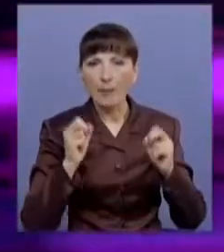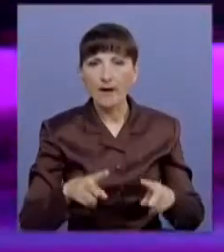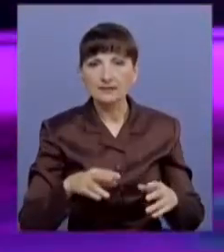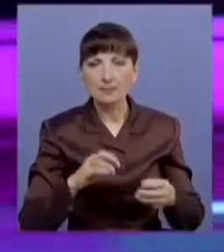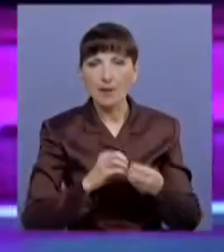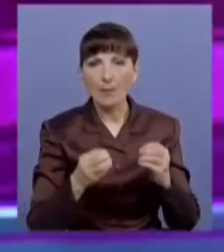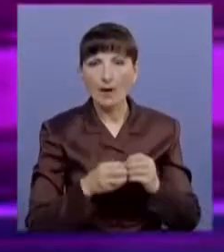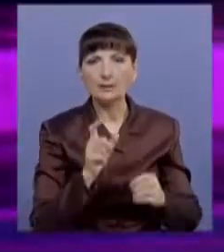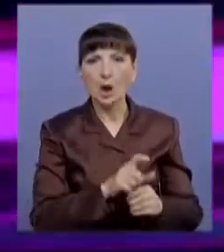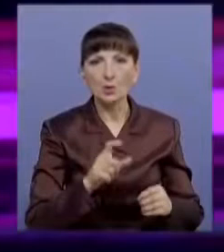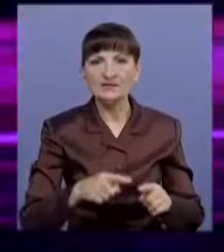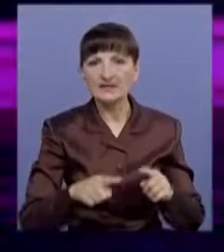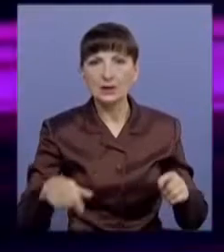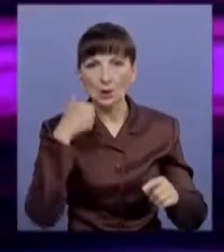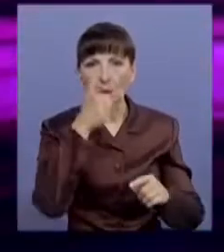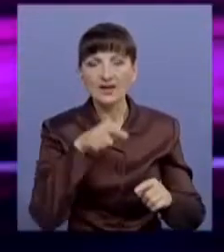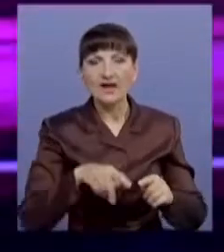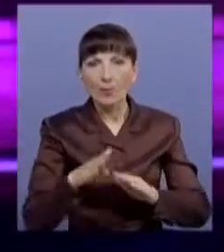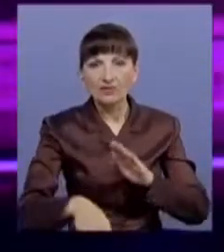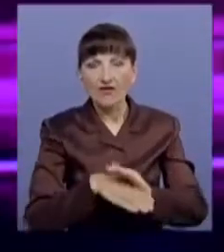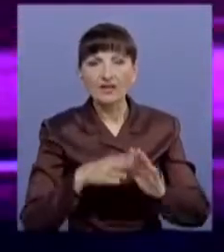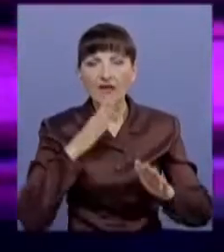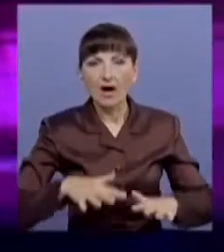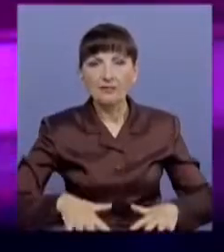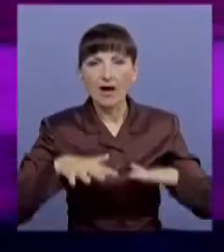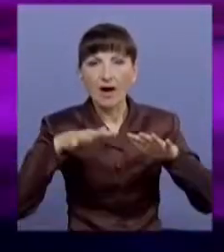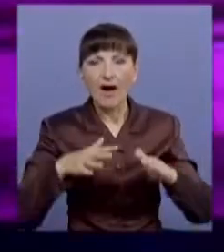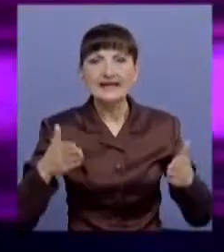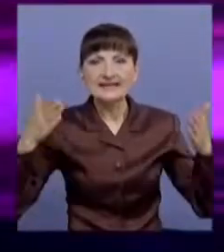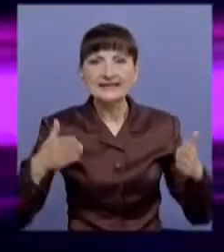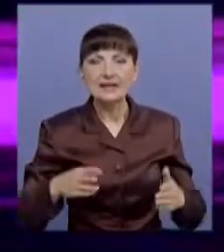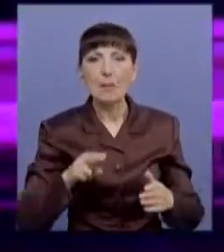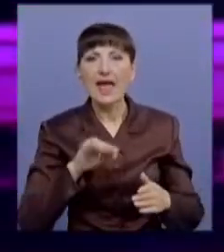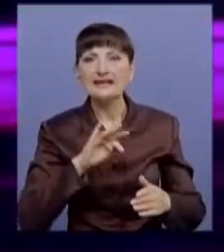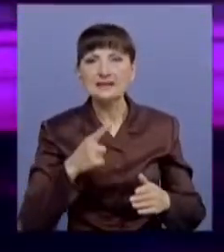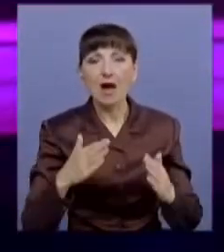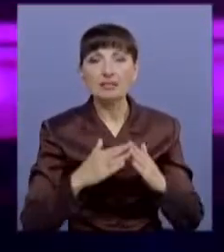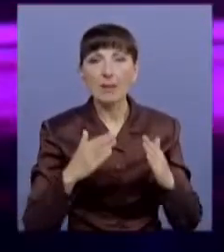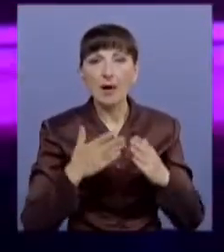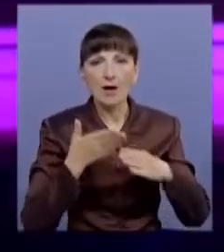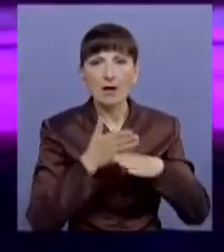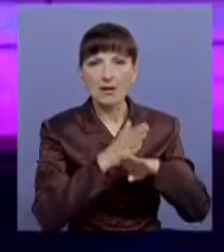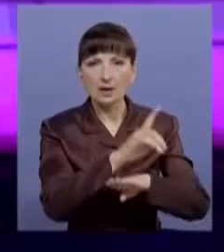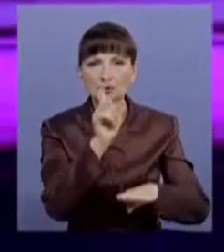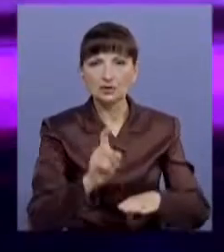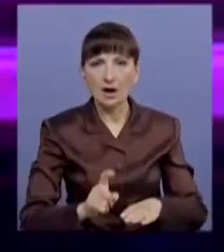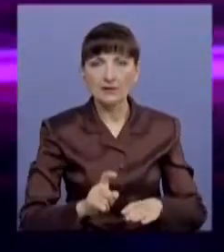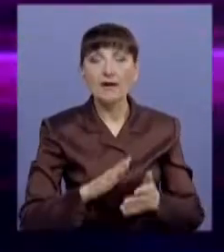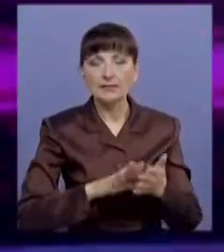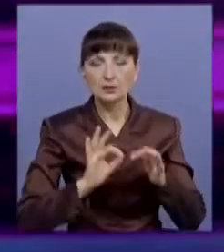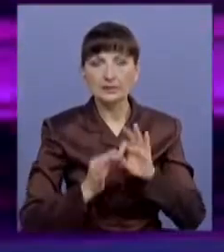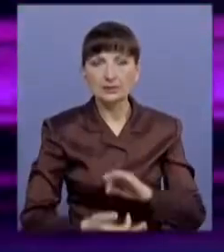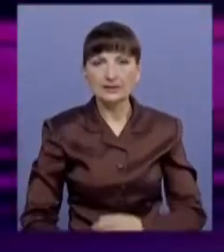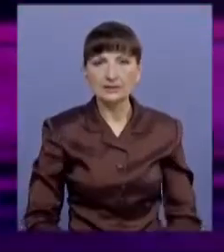бедой для людей в последние годы. Их подвалы топят, стены покрываются плесенью, а дома буквально трещат по швам. Салтанат Шураев